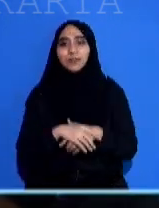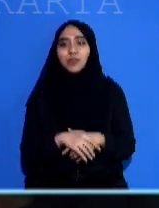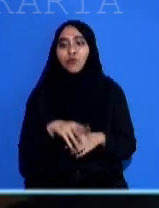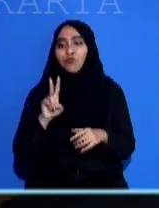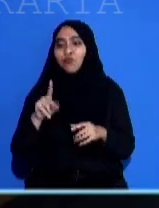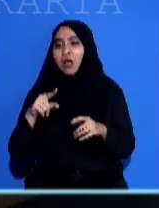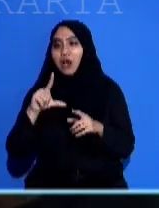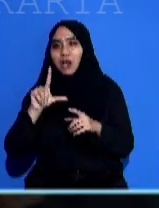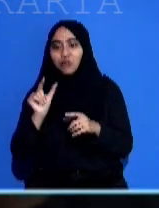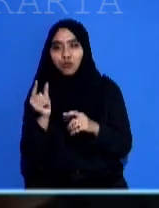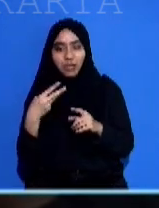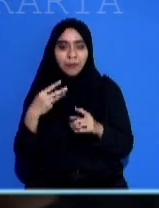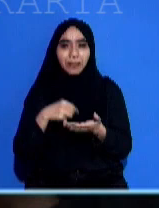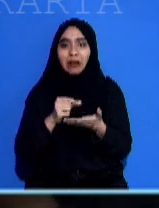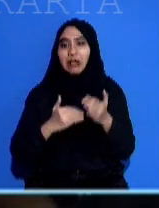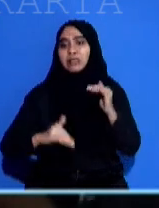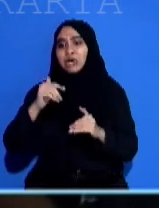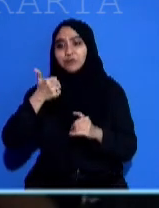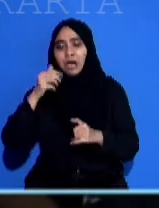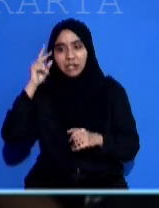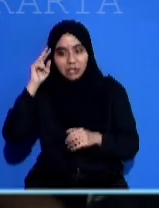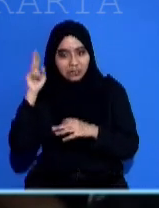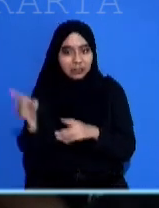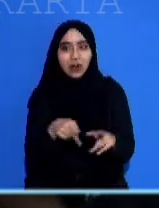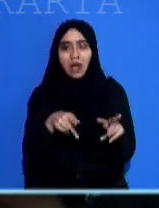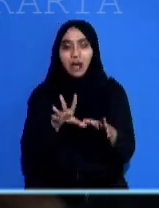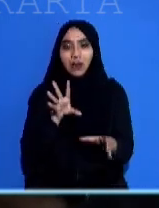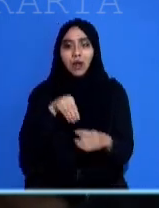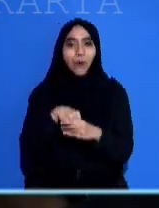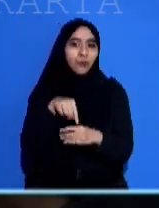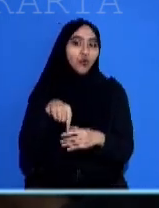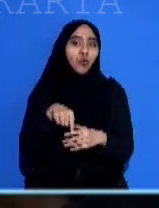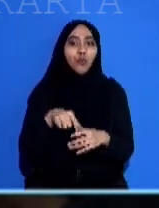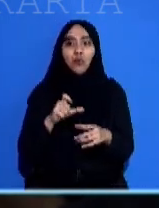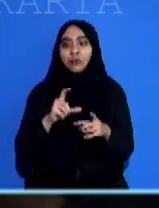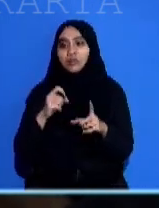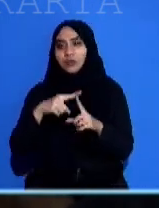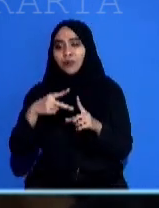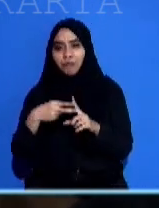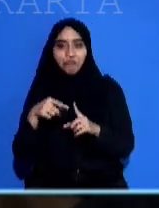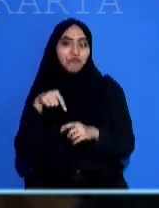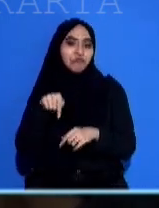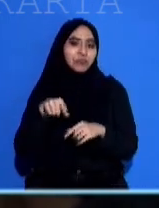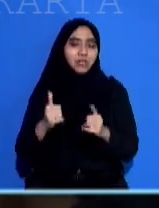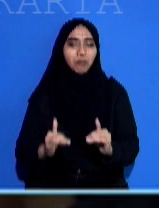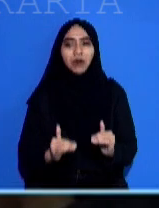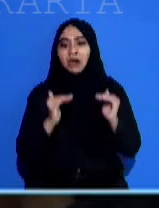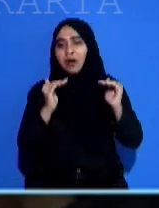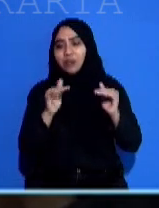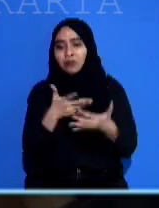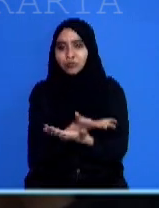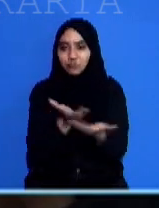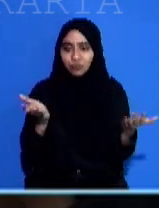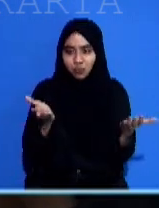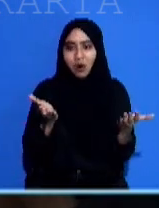meningkat rencananya sendiri dari kita itu kita sudah mulai untuk gabung-gabung sama Collective Market untuk menaikkan e dari mereka mereka